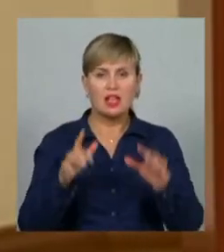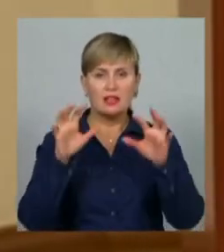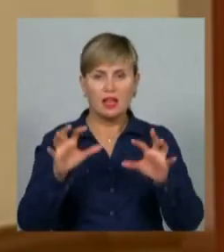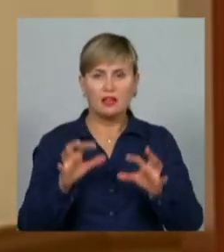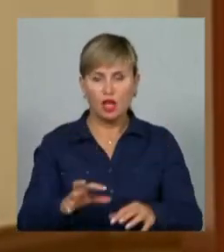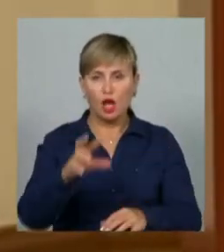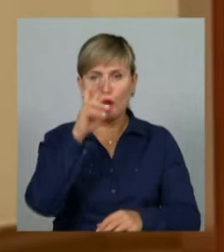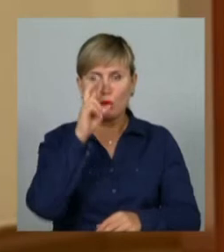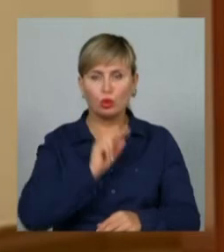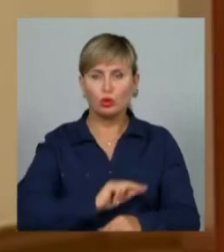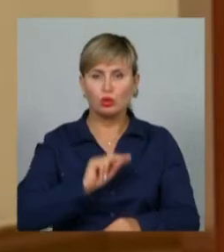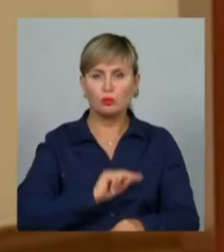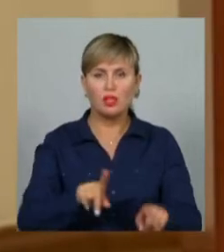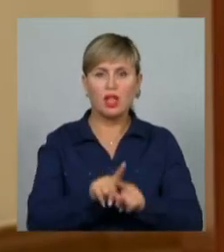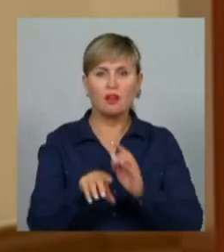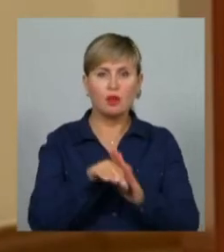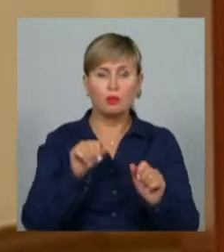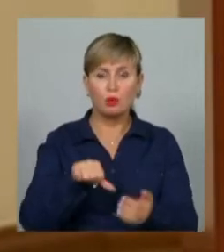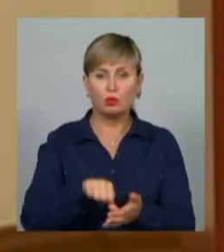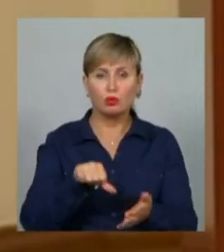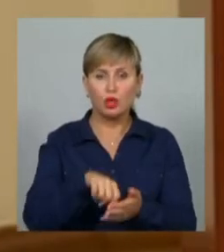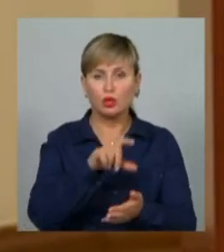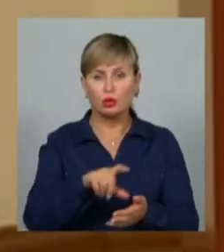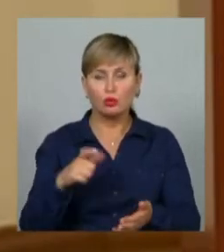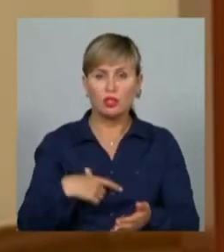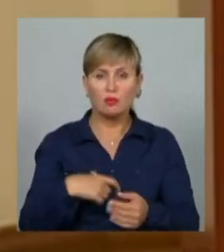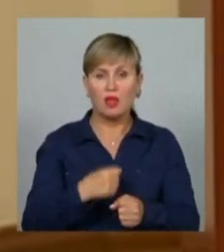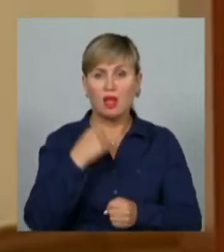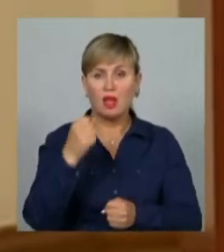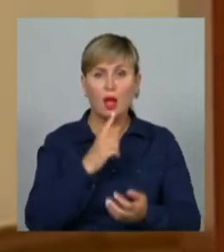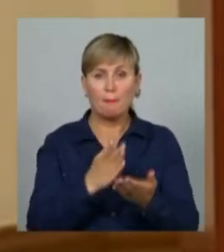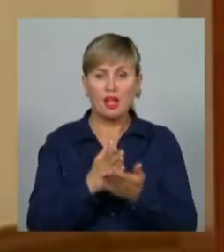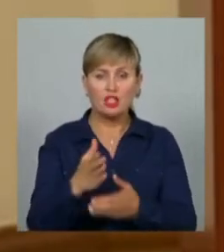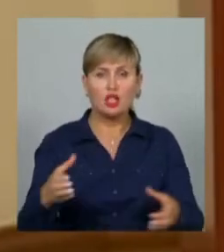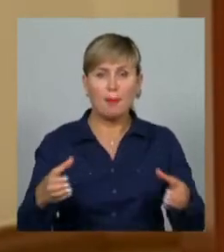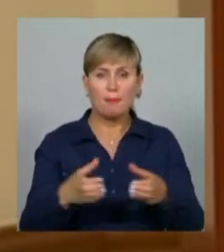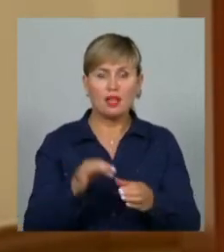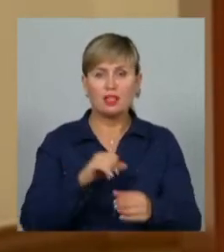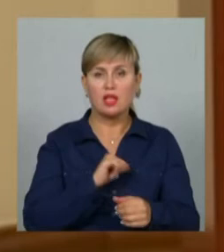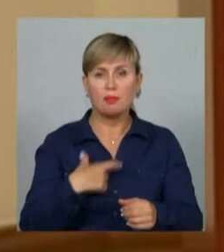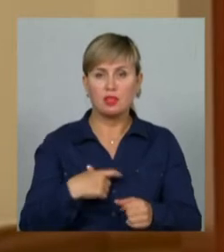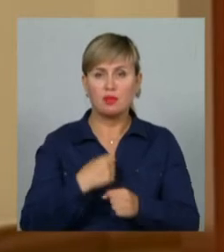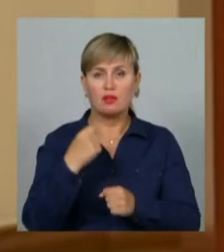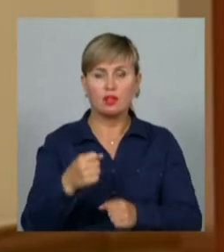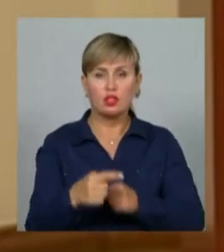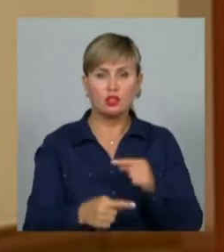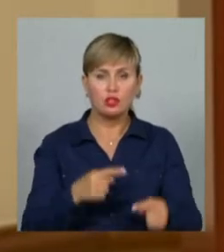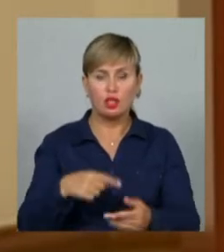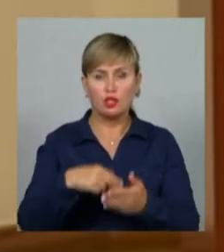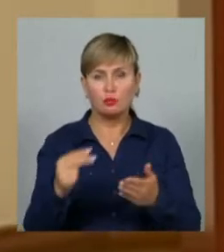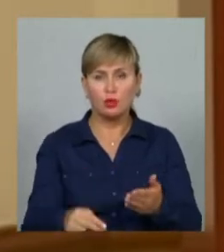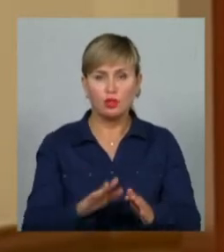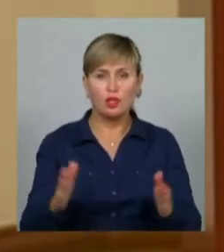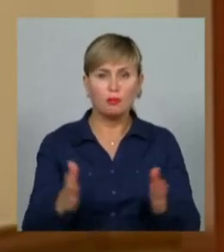о госслужбе. Так, в выборах могут участвовать кандидаты, выдвинутые политическими партиями, и самовыдвиженцы путем сбора подписей не